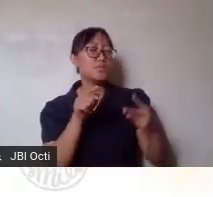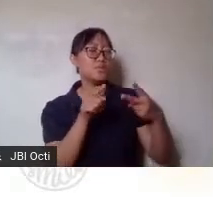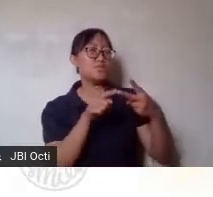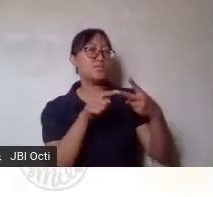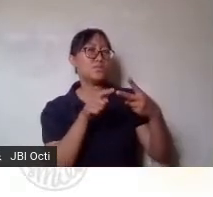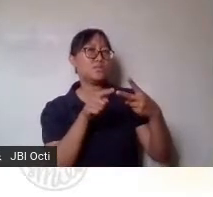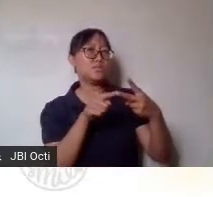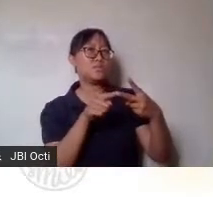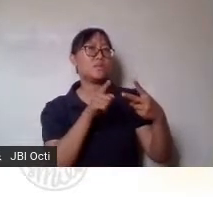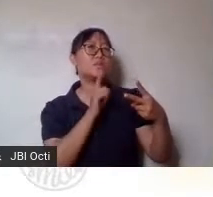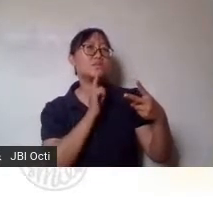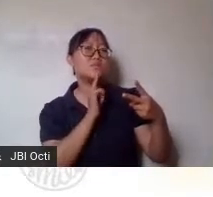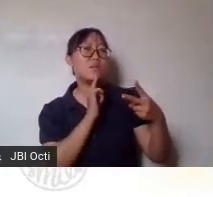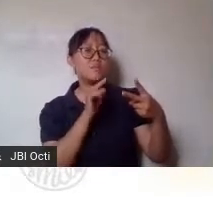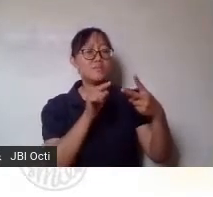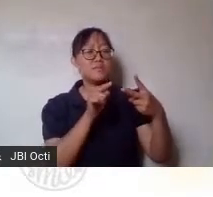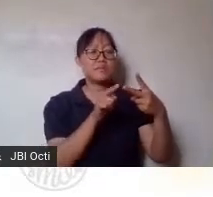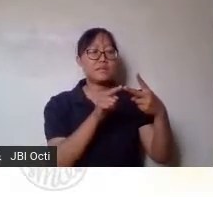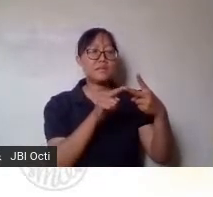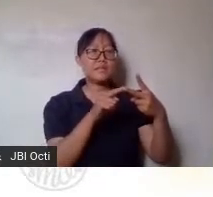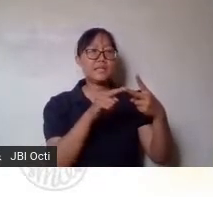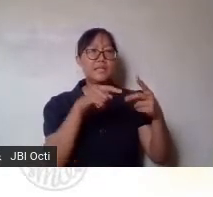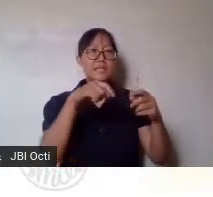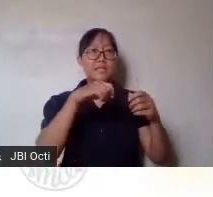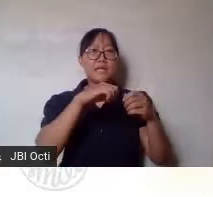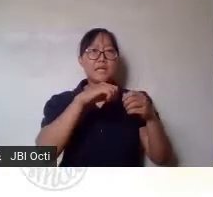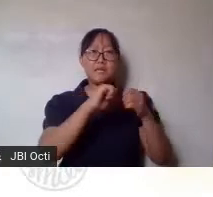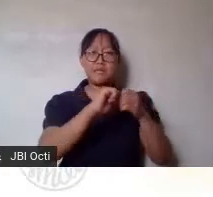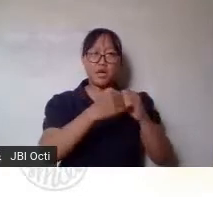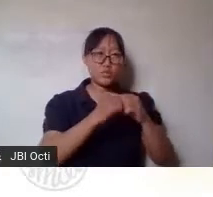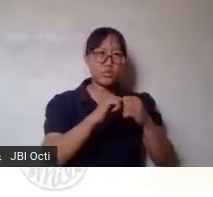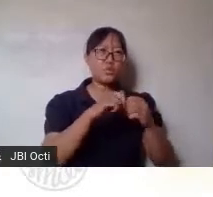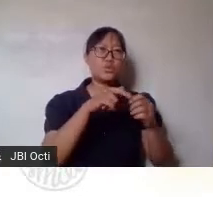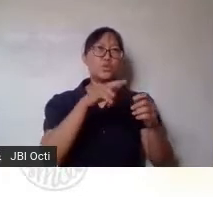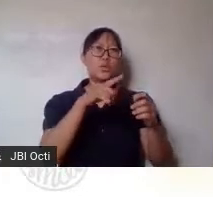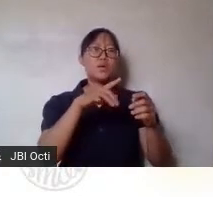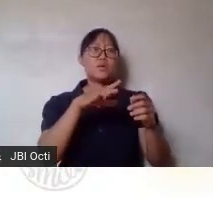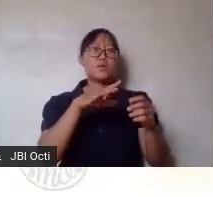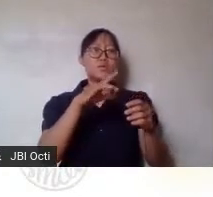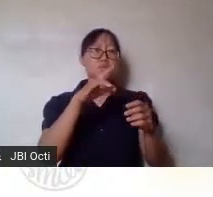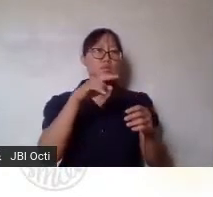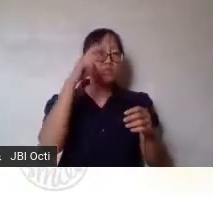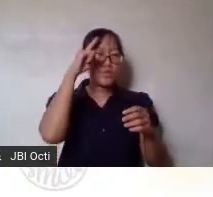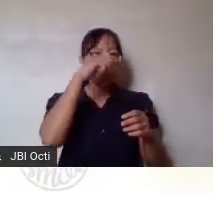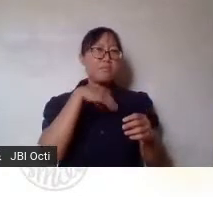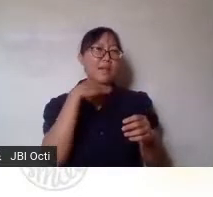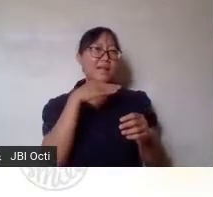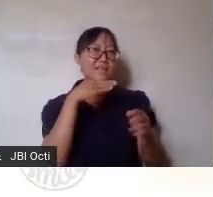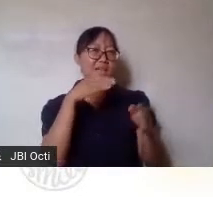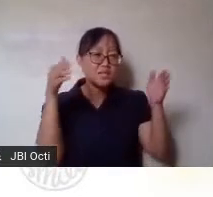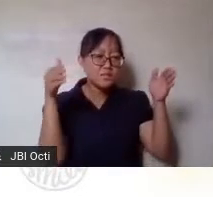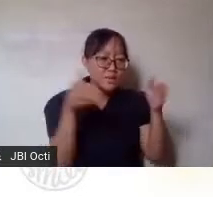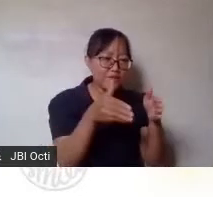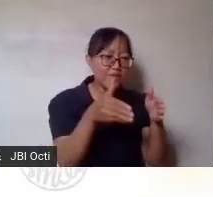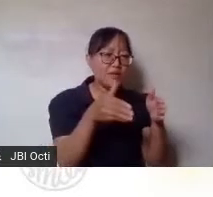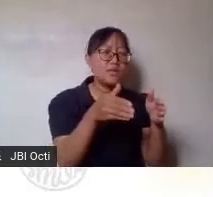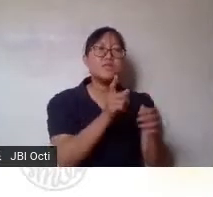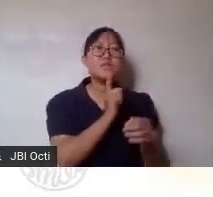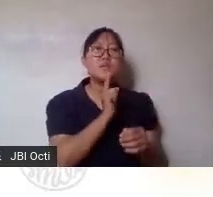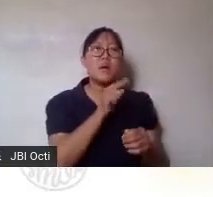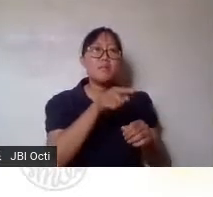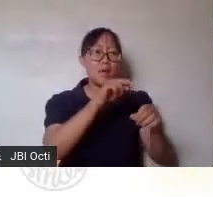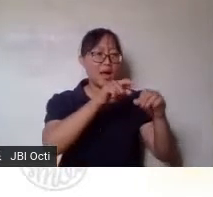disebut kesulitan belajar spesifik, disleksi dalam hal ini, nah disleksi anaknya ber-IQ normal atau bahkan